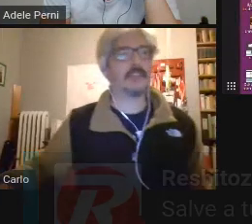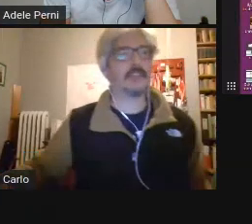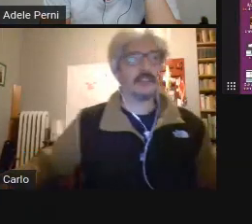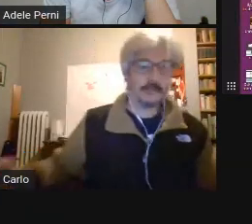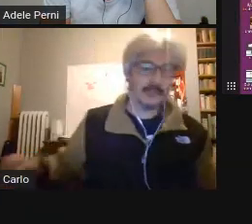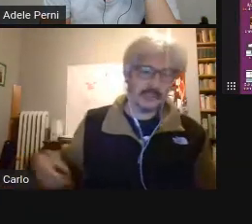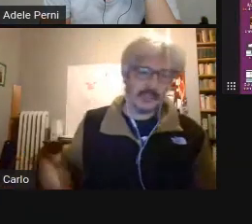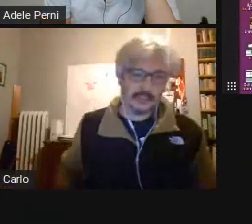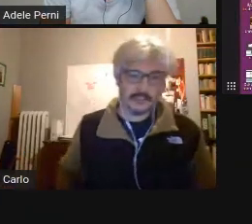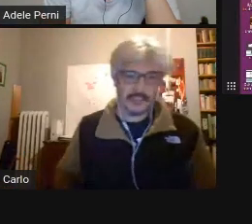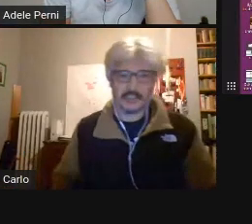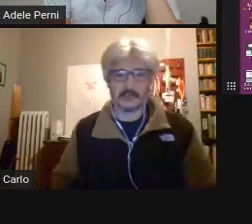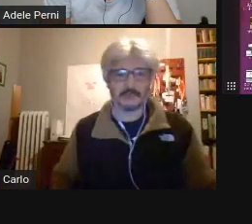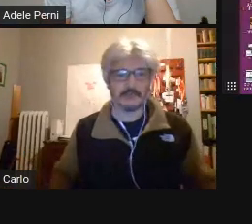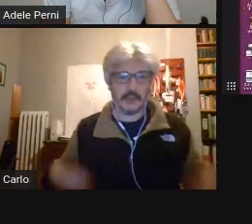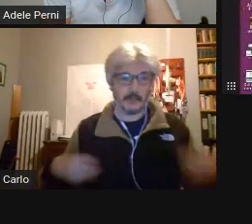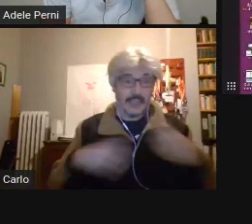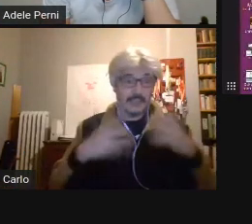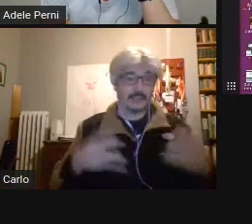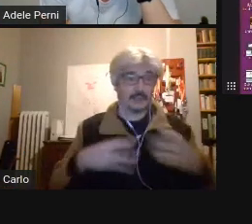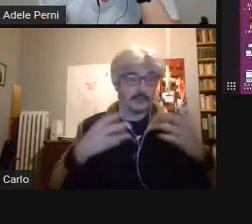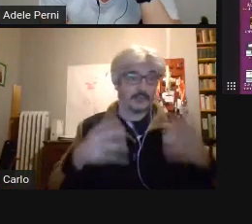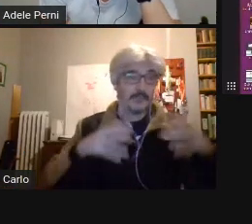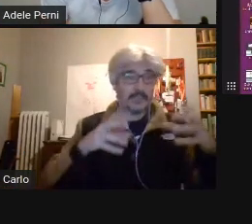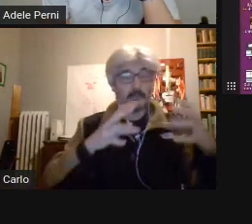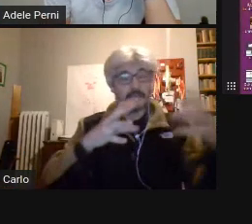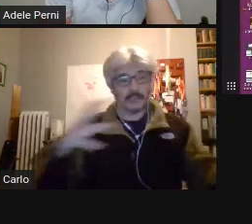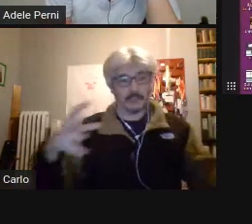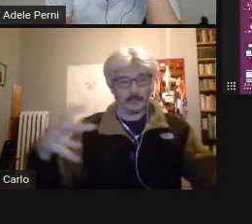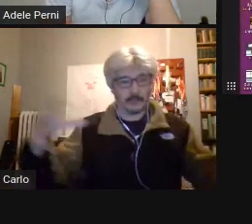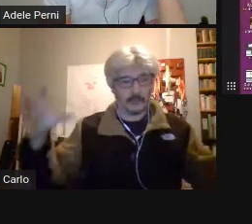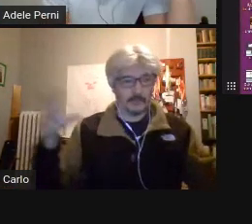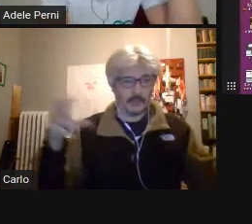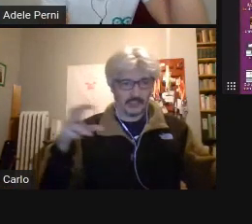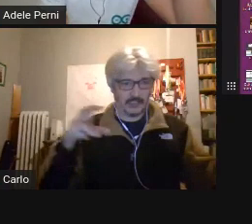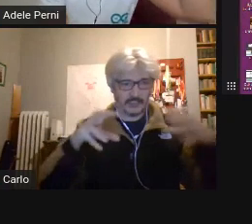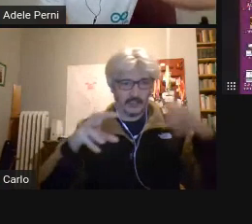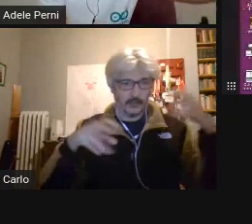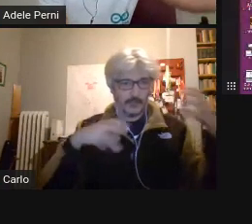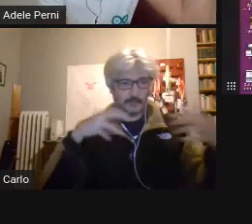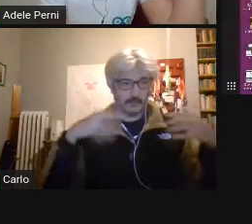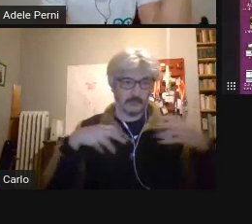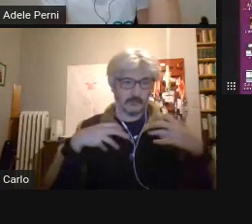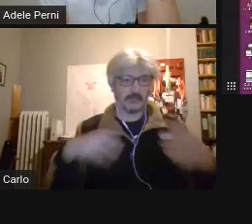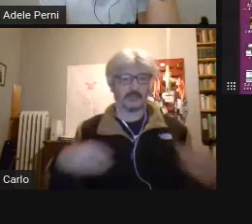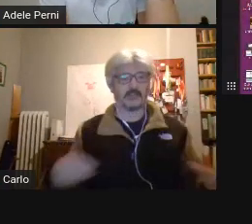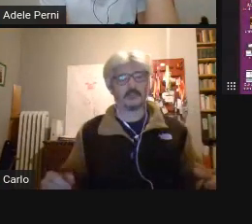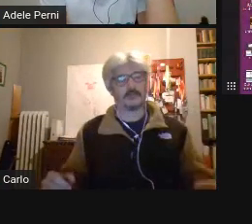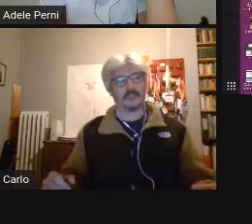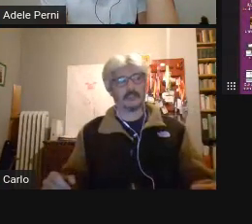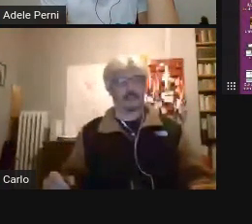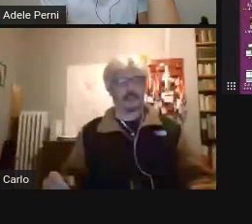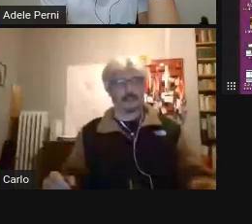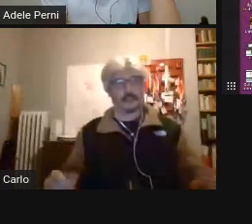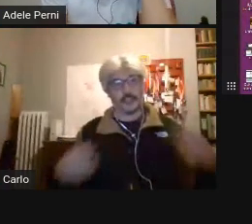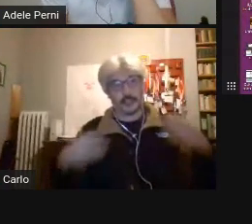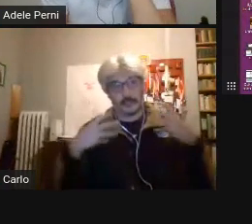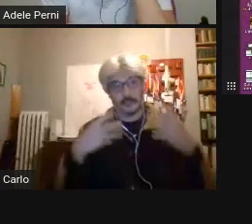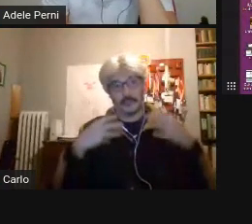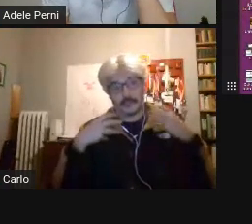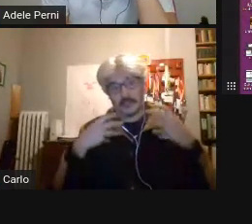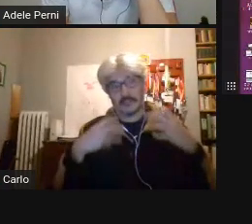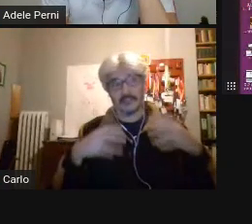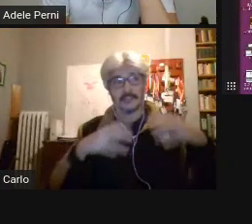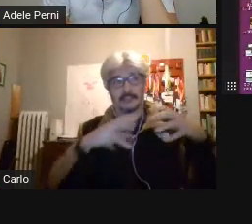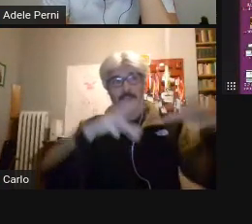persona con disabilità dei vecchi un vero maker non lo sapeva lui si era costituito una postazione per una persona con una tetraplegia quindi